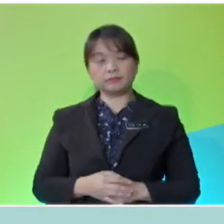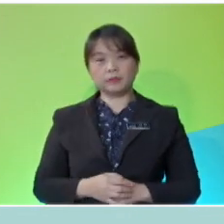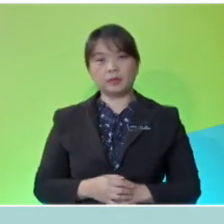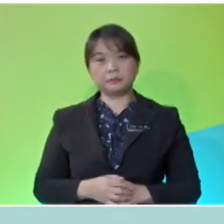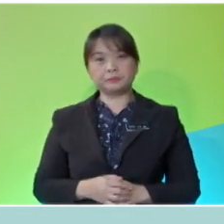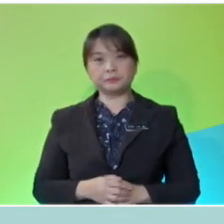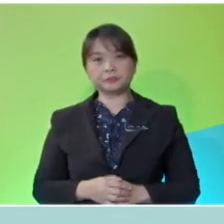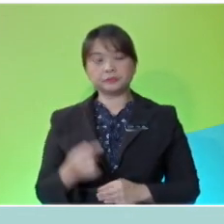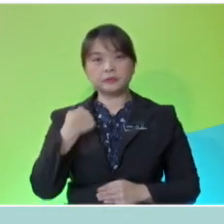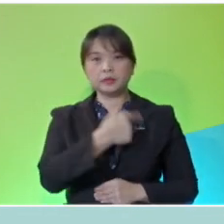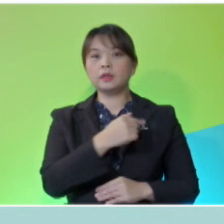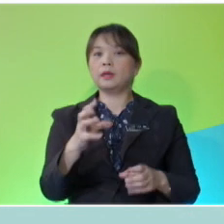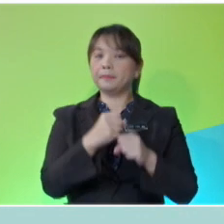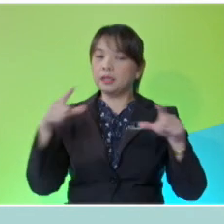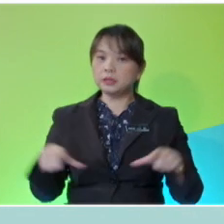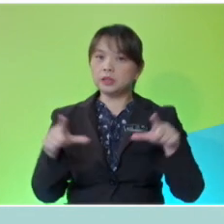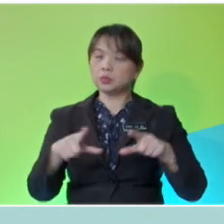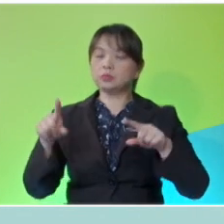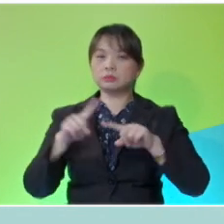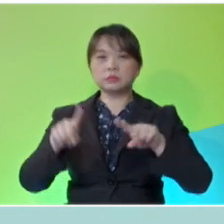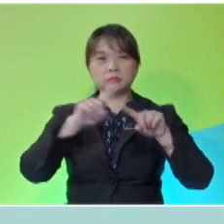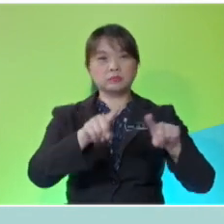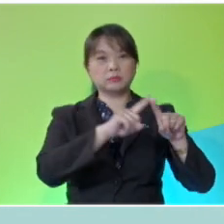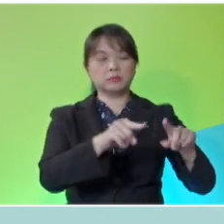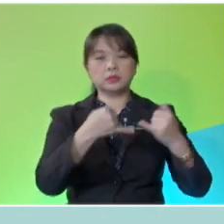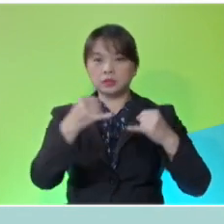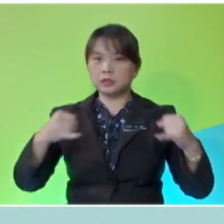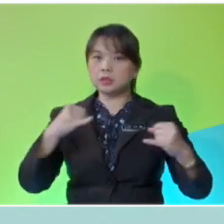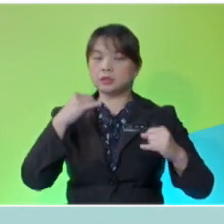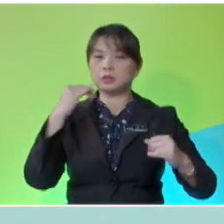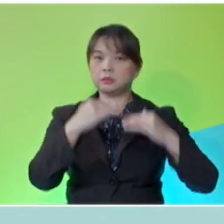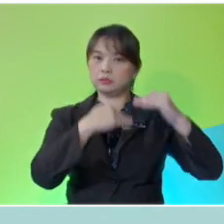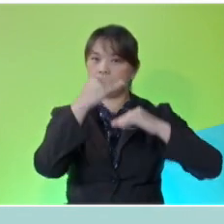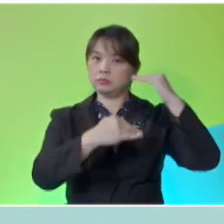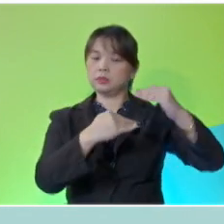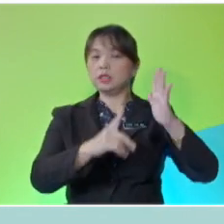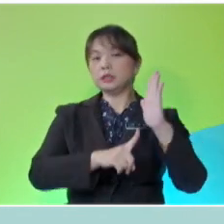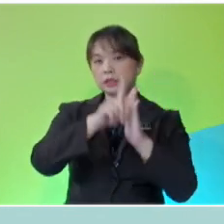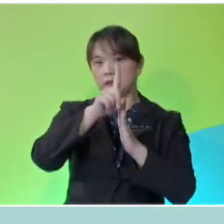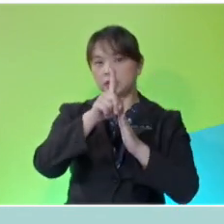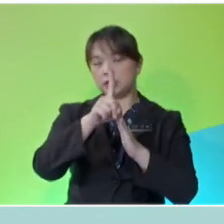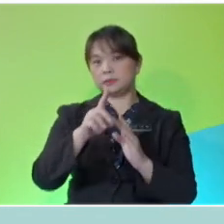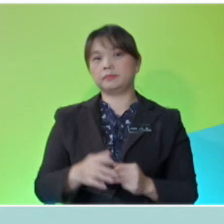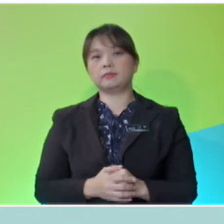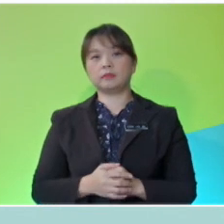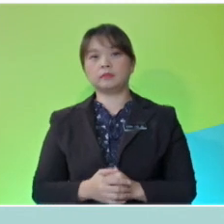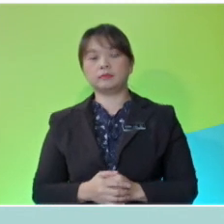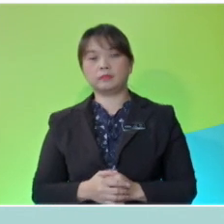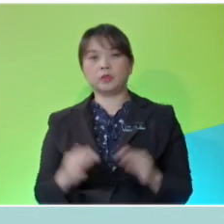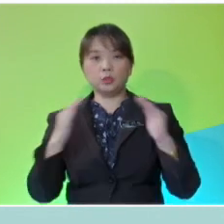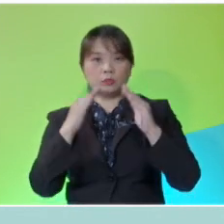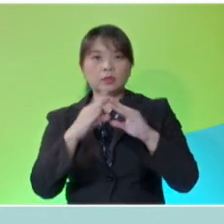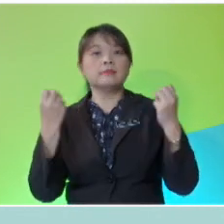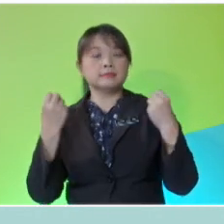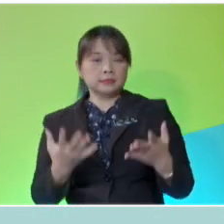kiranya kita dapat lakukan berbagai jenis pembangunan sama ada binaan bangunan yang tinggi bertepatan yang banyak ataupun kita